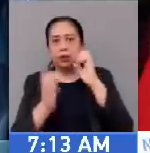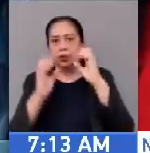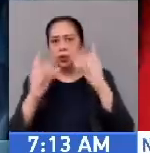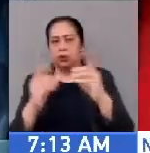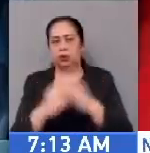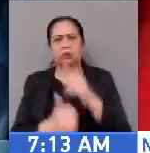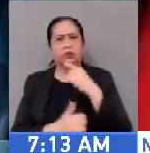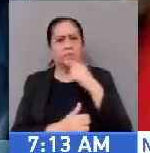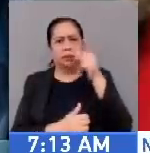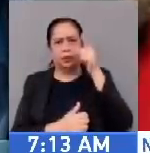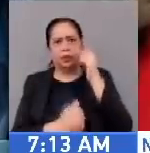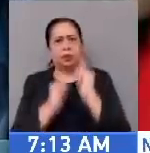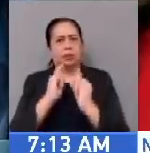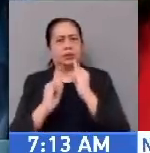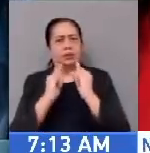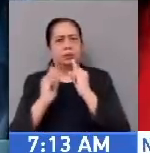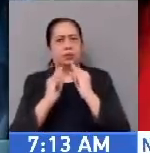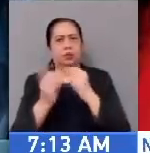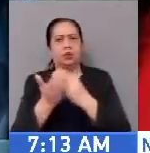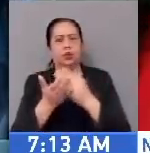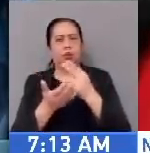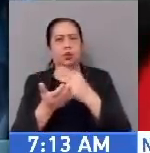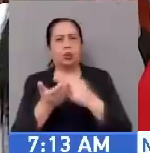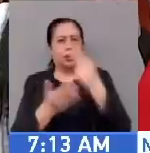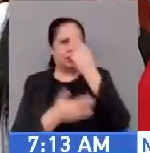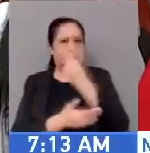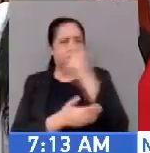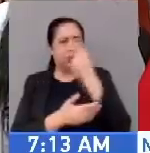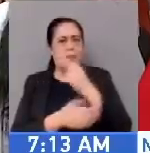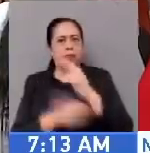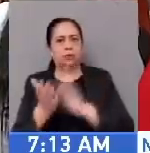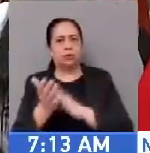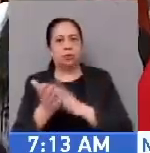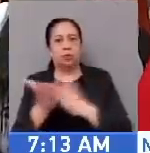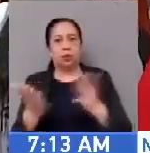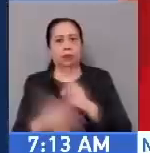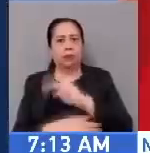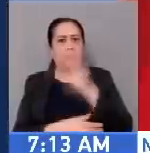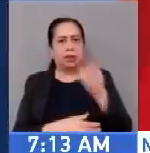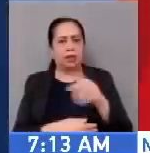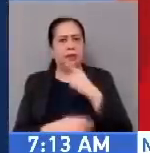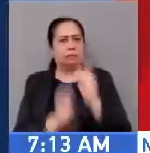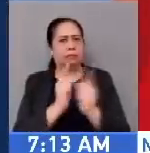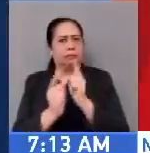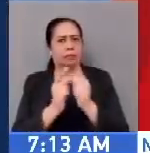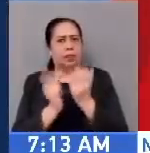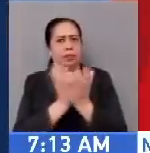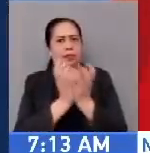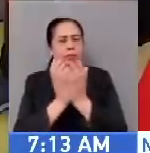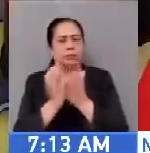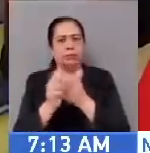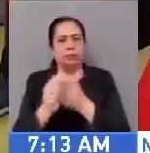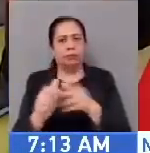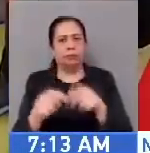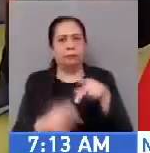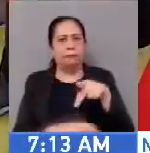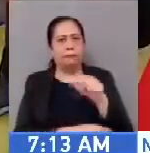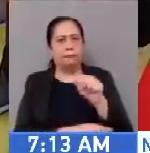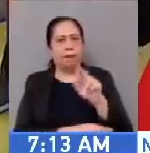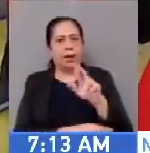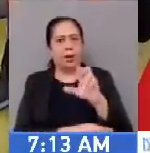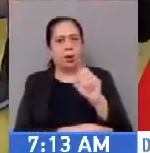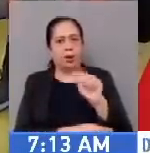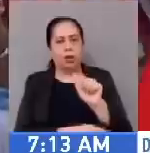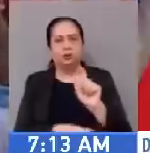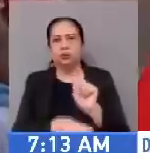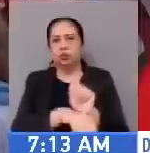interview sa Holy Catholic School sa Maynila. Nakipag-usap din siya sa ilang community leader sa Parola sa Tondo. Hindi niya kasama